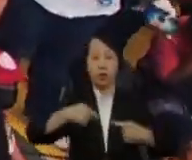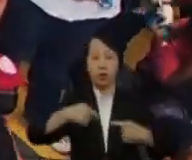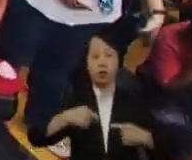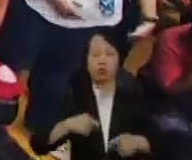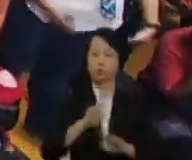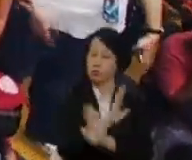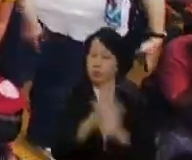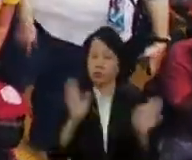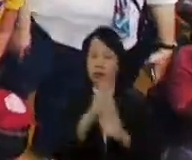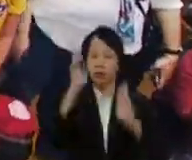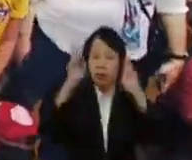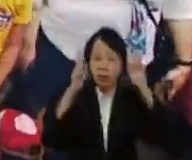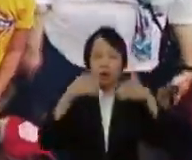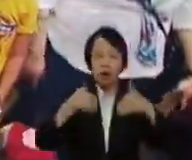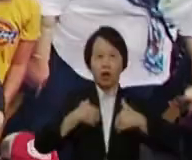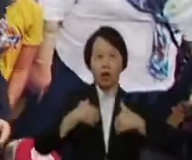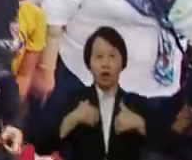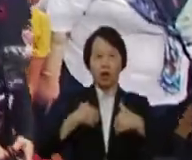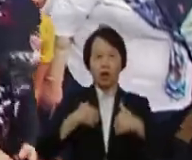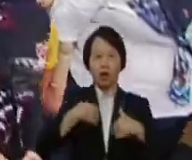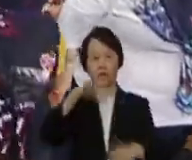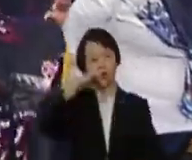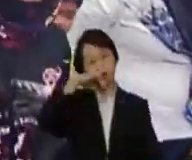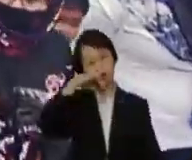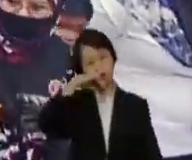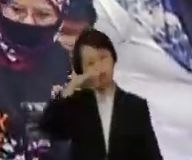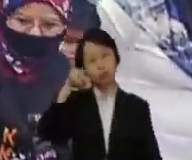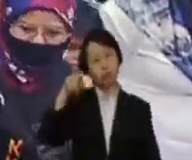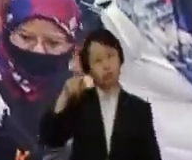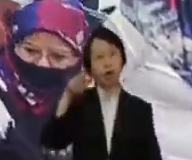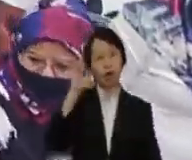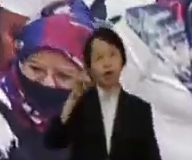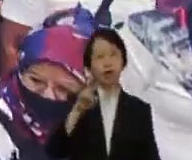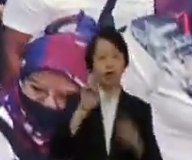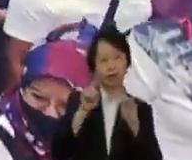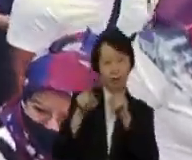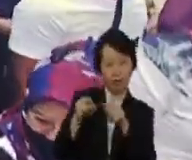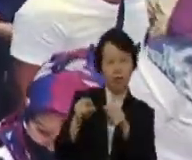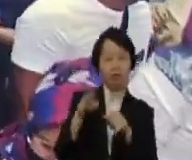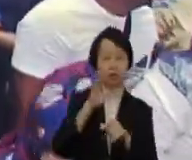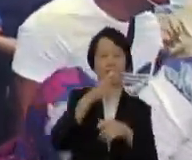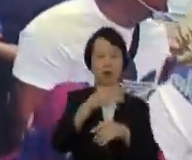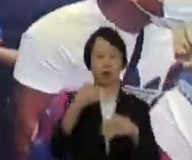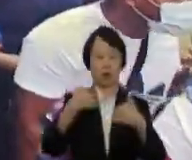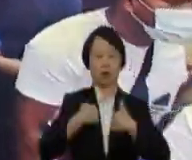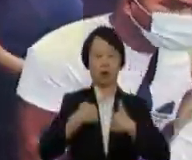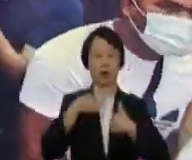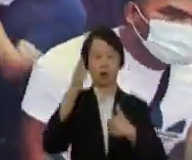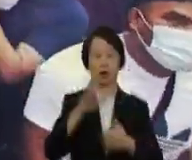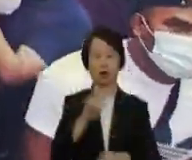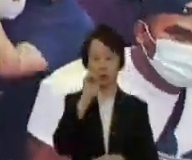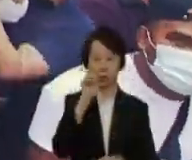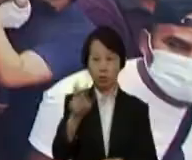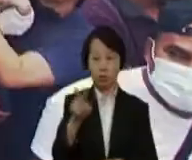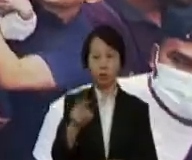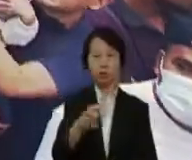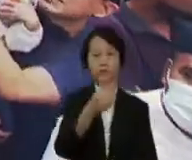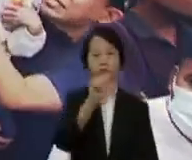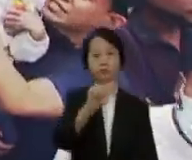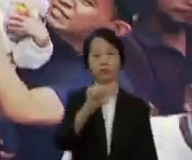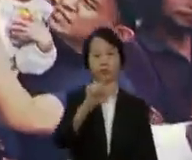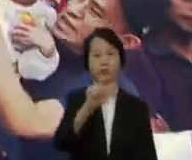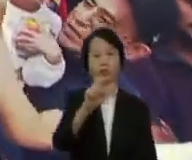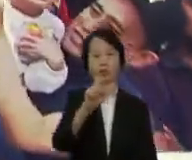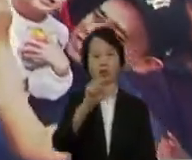ini, jangan risau, ada juga karakter animasi yang akan menemani anda. Selain daripada itu, kita akan menyaksikan